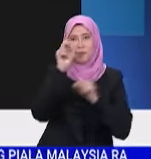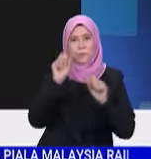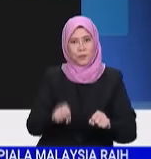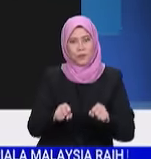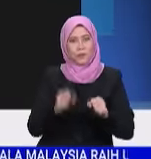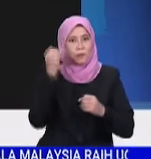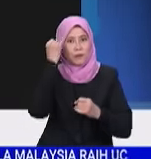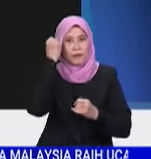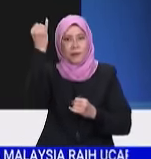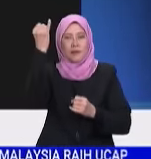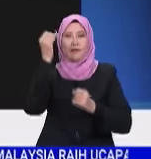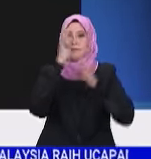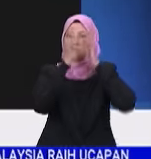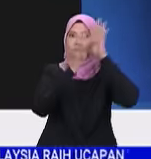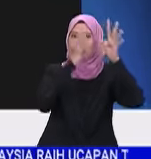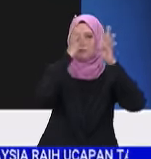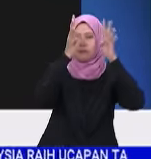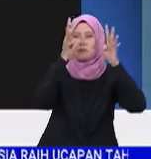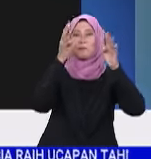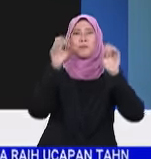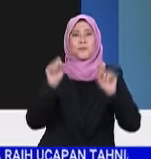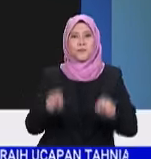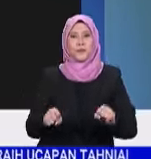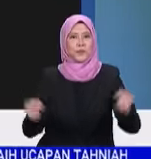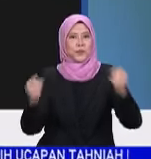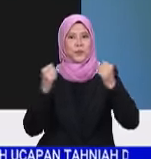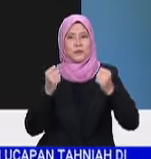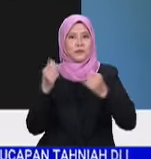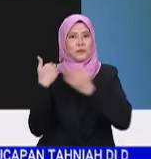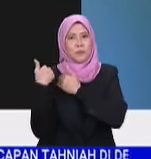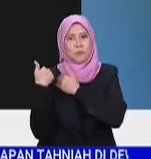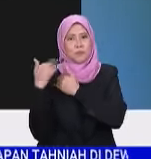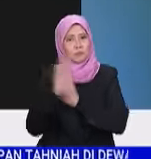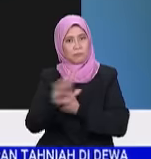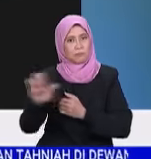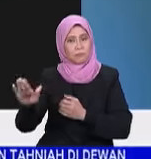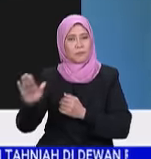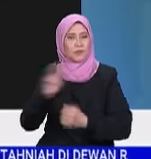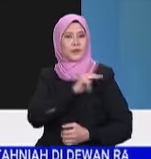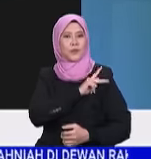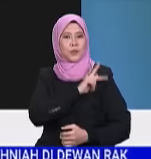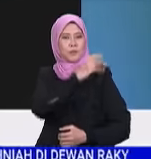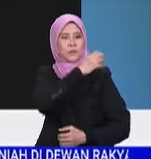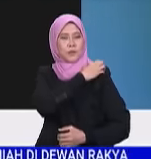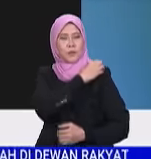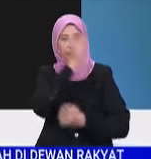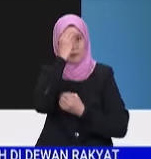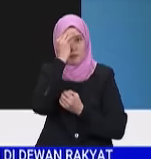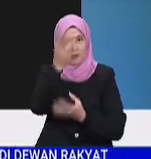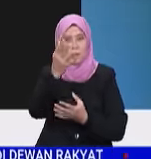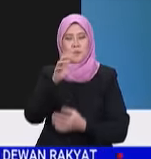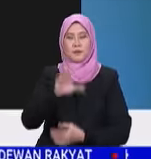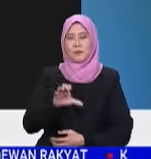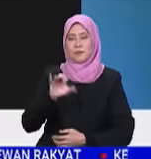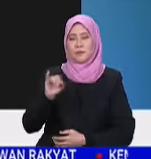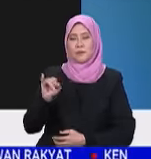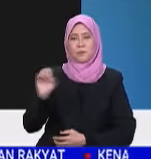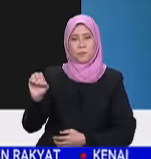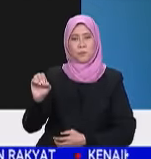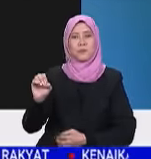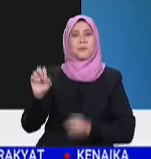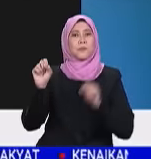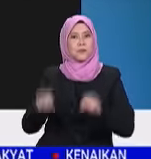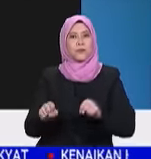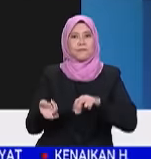menjana idea kreatif dan inovatif bagi memperkasa peranan mereka sebagai ketua pegawai maklumat cio selain